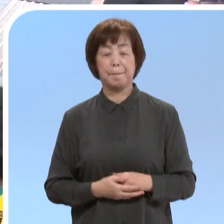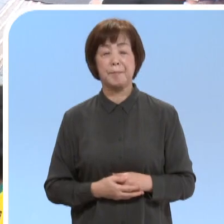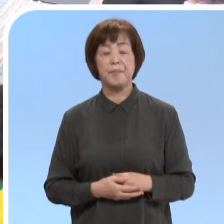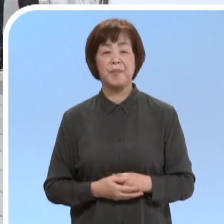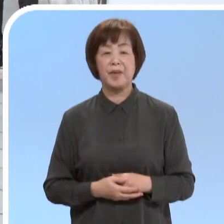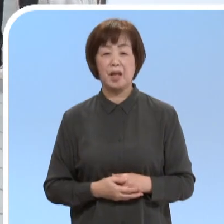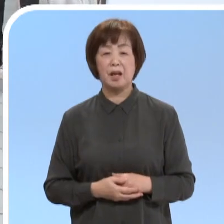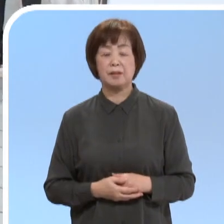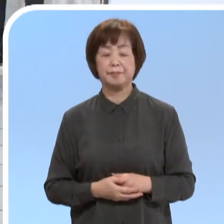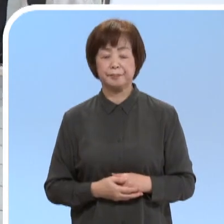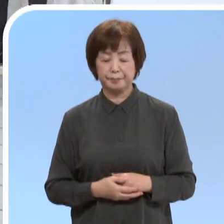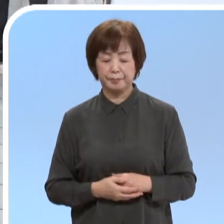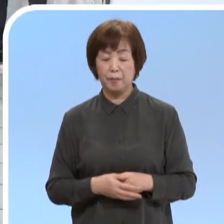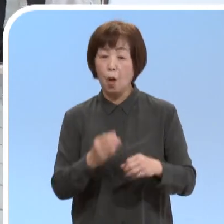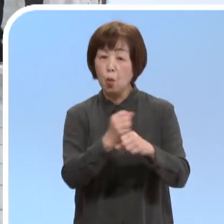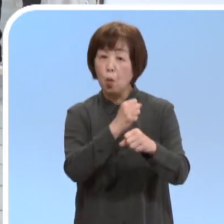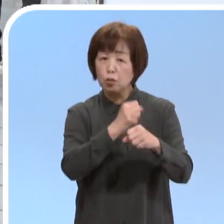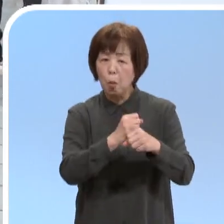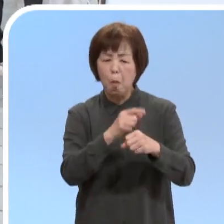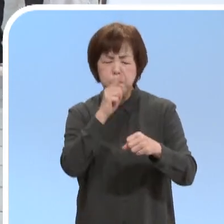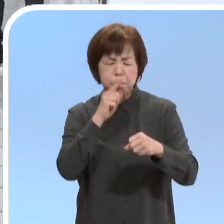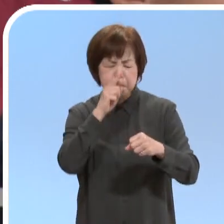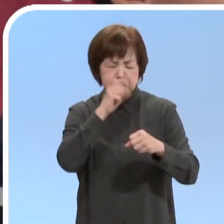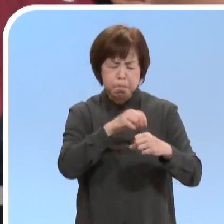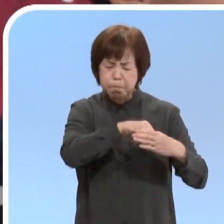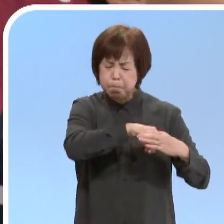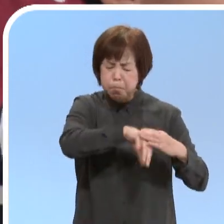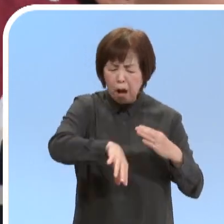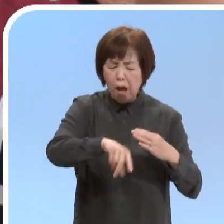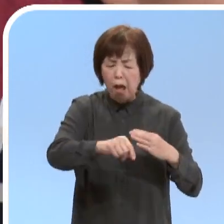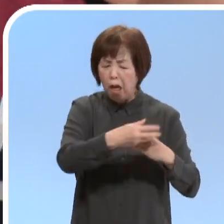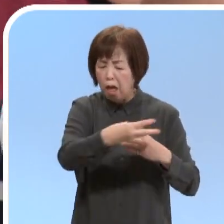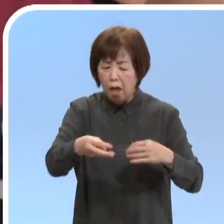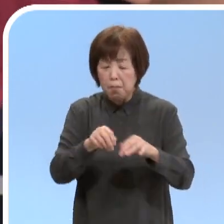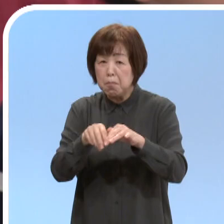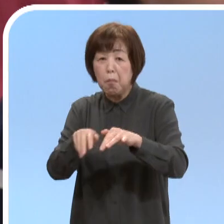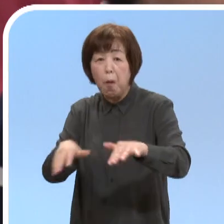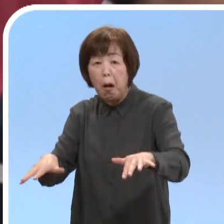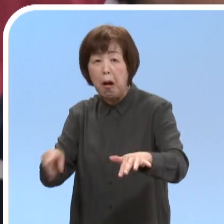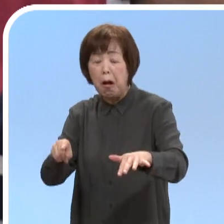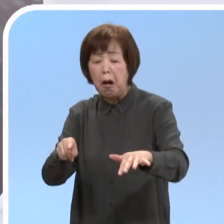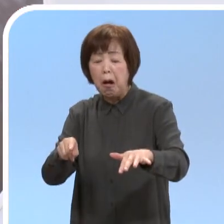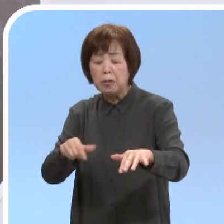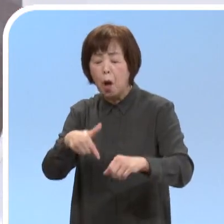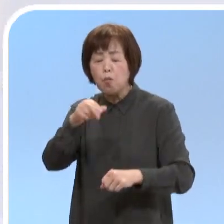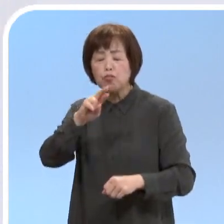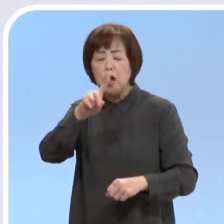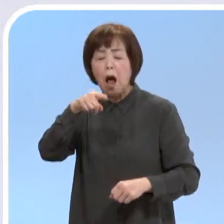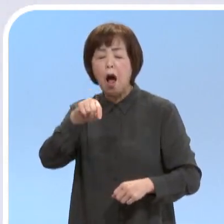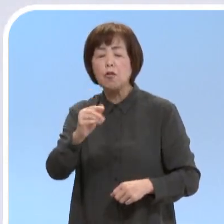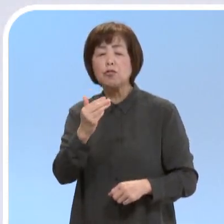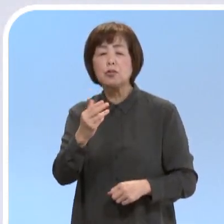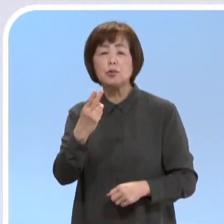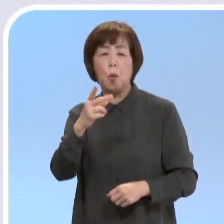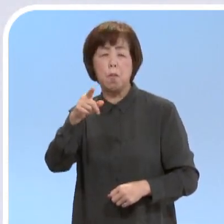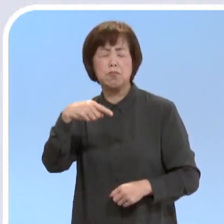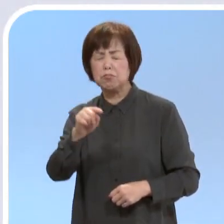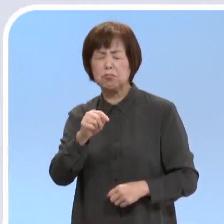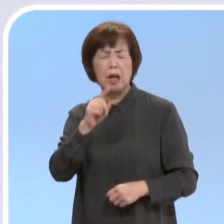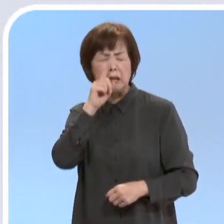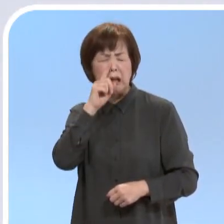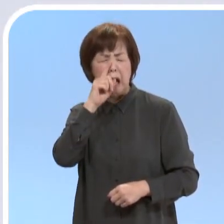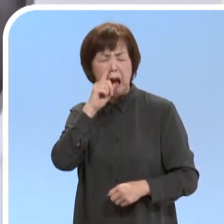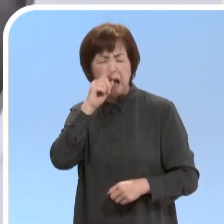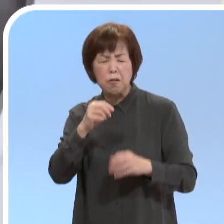ねそうやってね工場なんかももう全部流してたんでチソ増えすぎて焦げ茶色のねズ